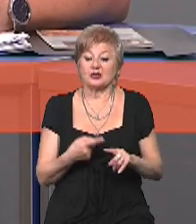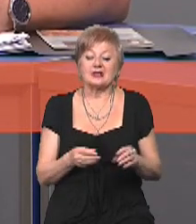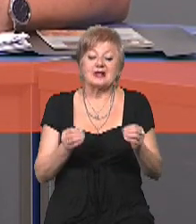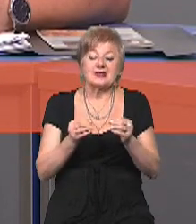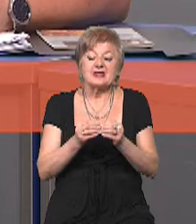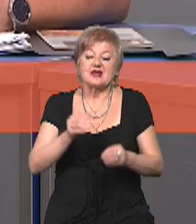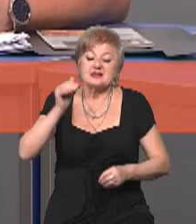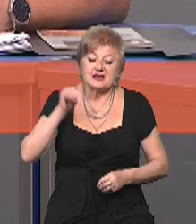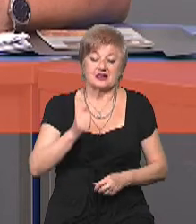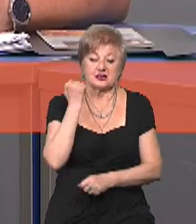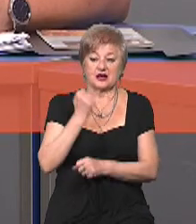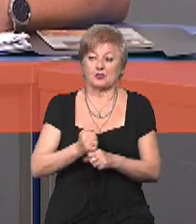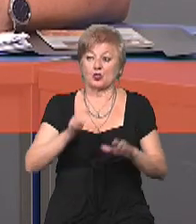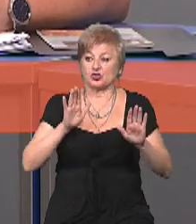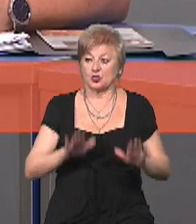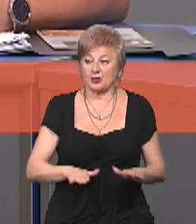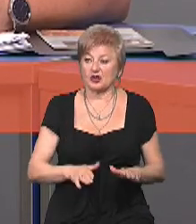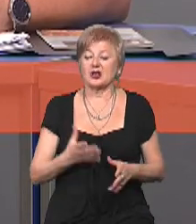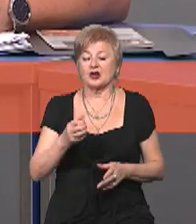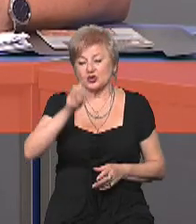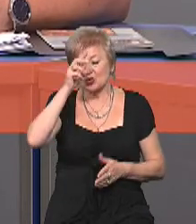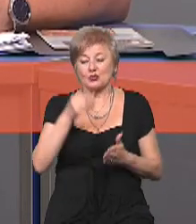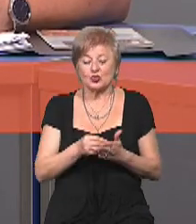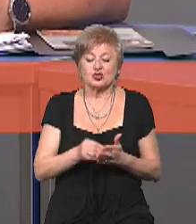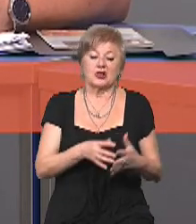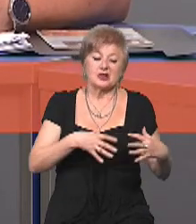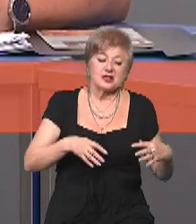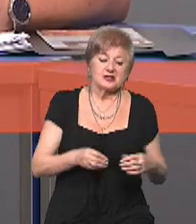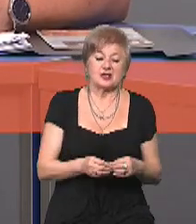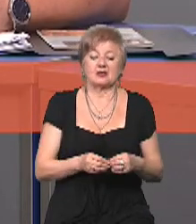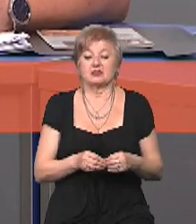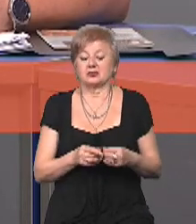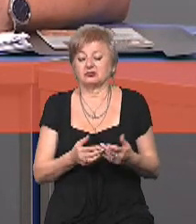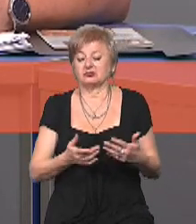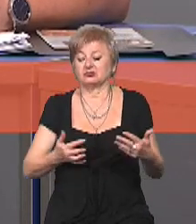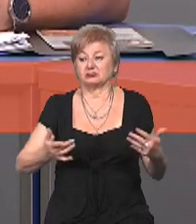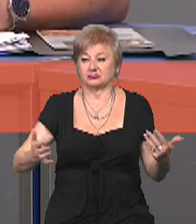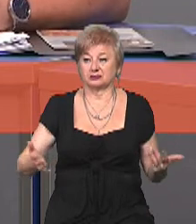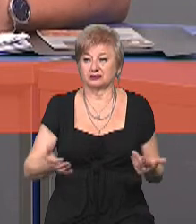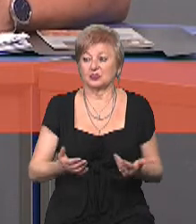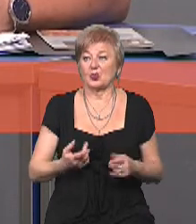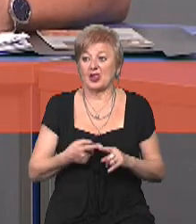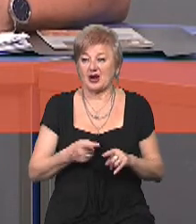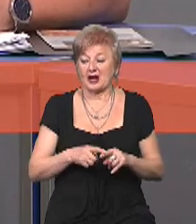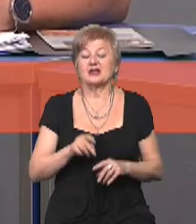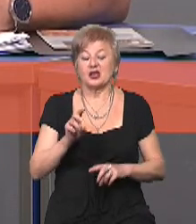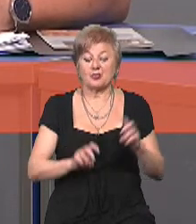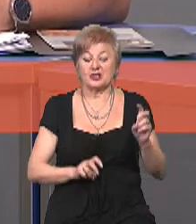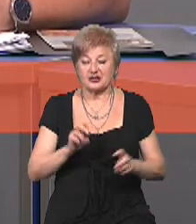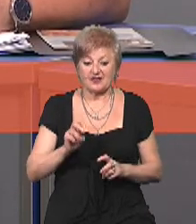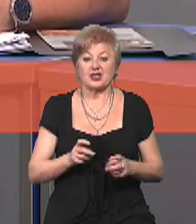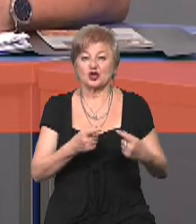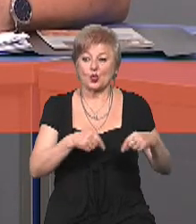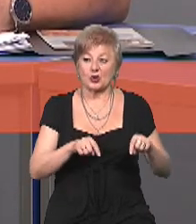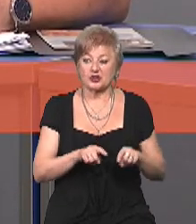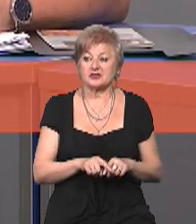тысяч рабочих мест. А еще смежники, а бюджетники, а семьи всех работников этих всех предприятий, организаций